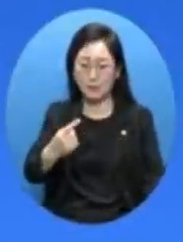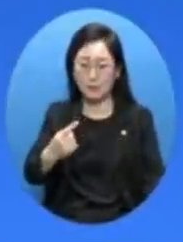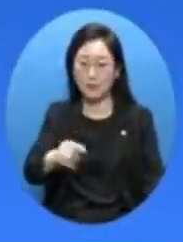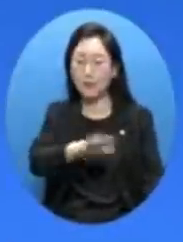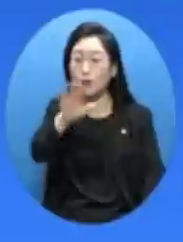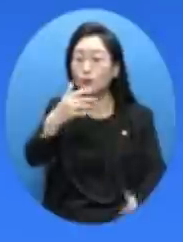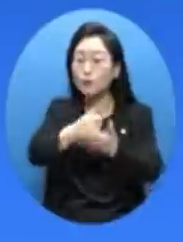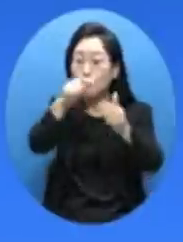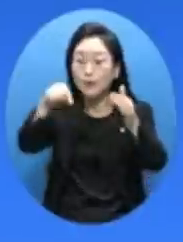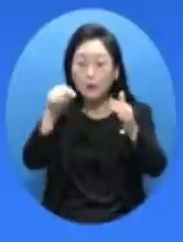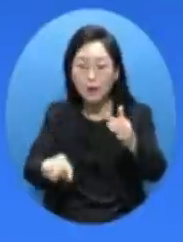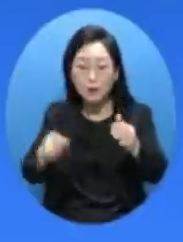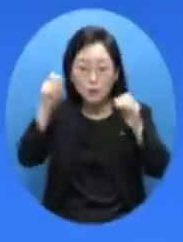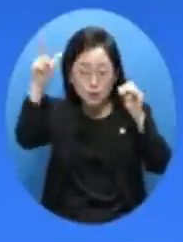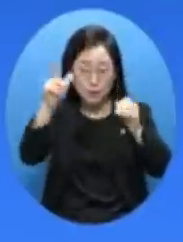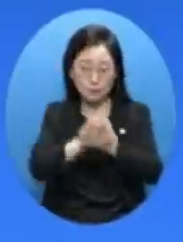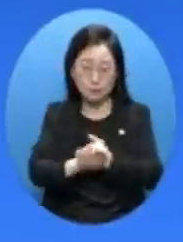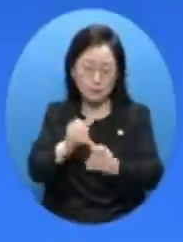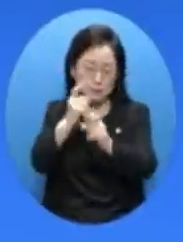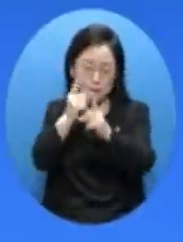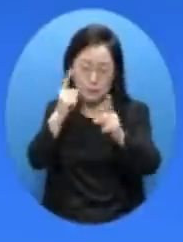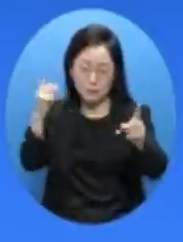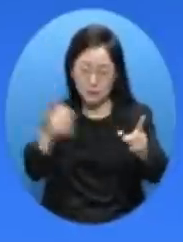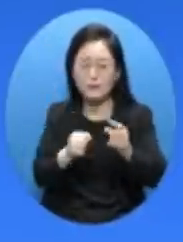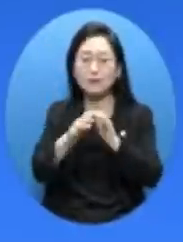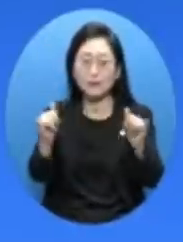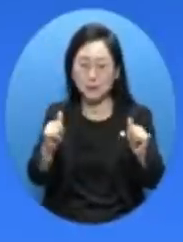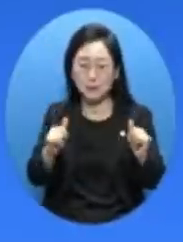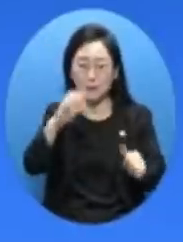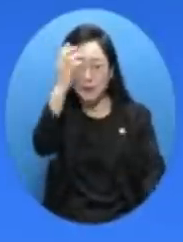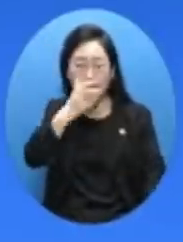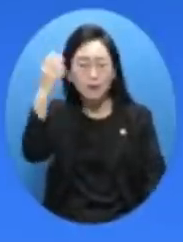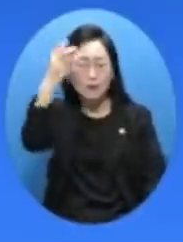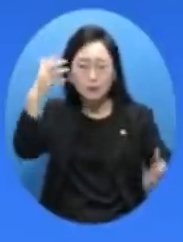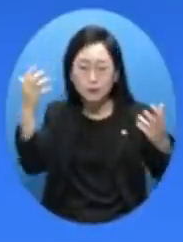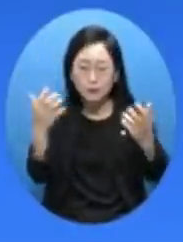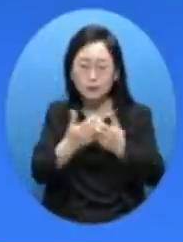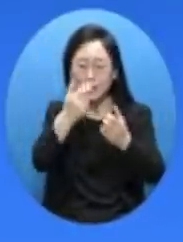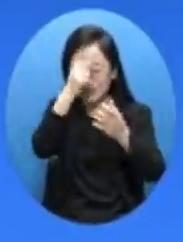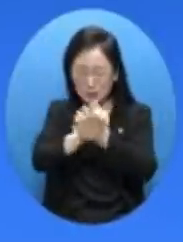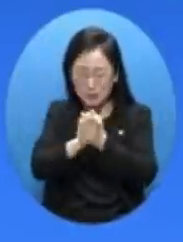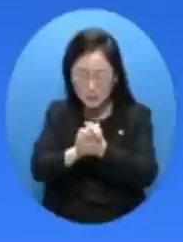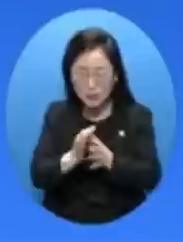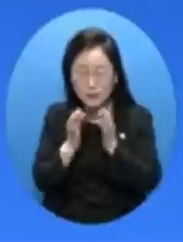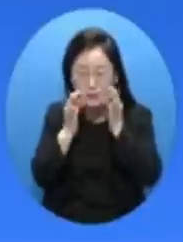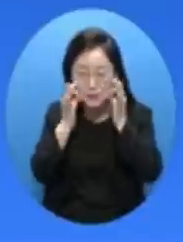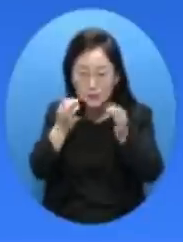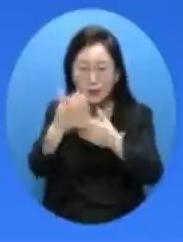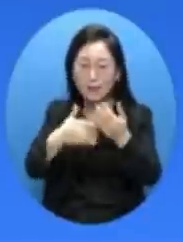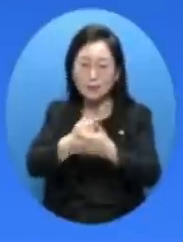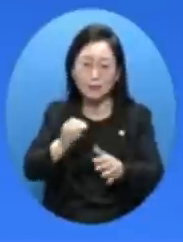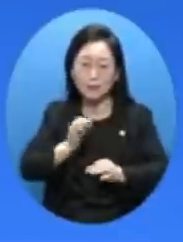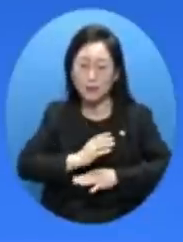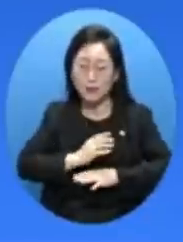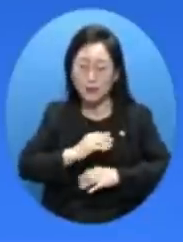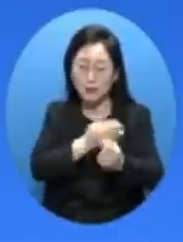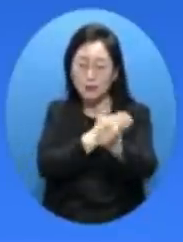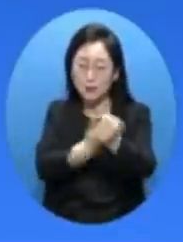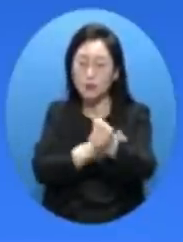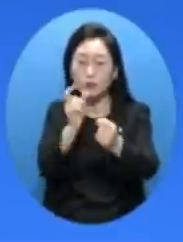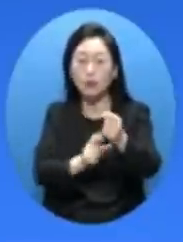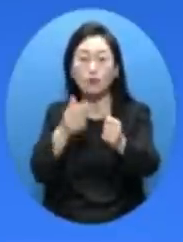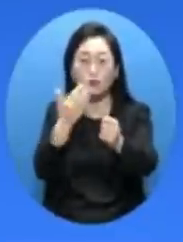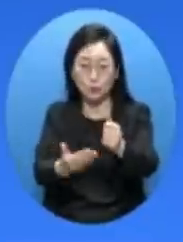주님 안에서 위대한 승리자입니다. 우리가 늘 성령으로 충만하고 기도에 힘쓸 때 하나님께서 우리에게 놀라운 능력을 더해 주실